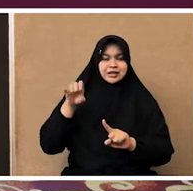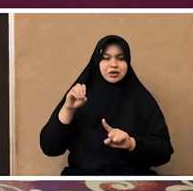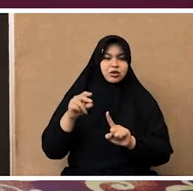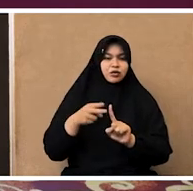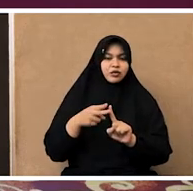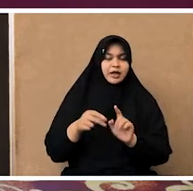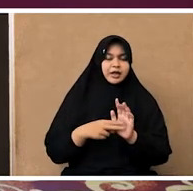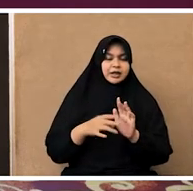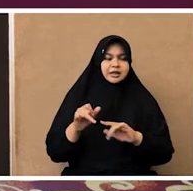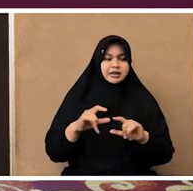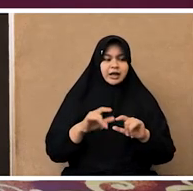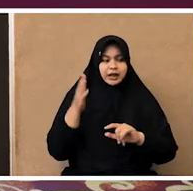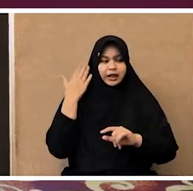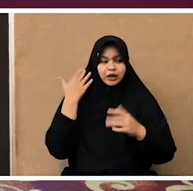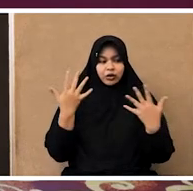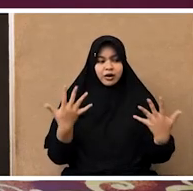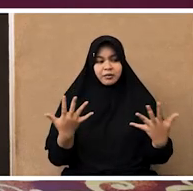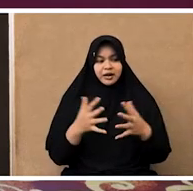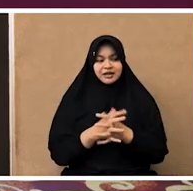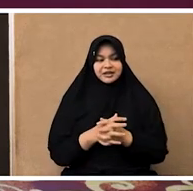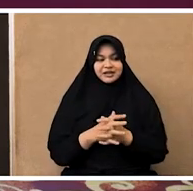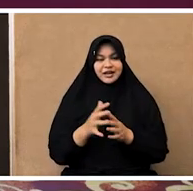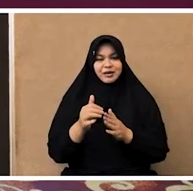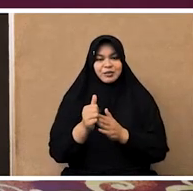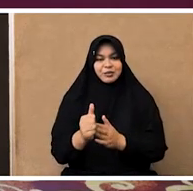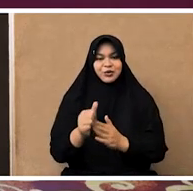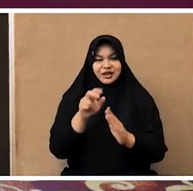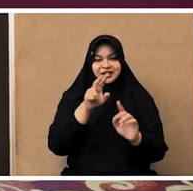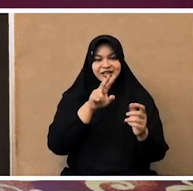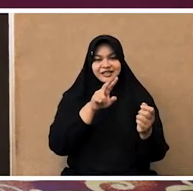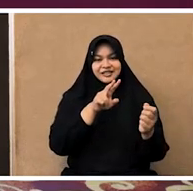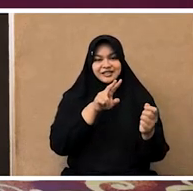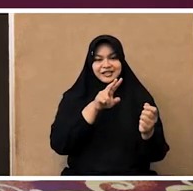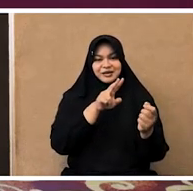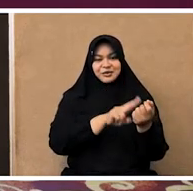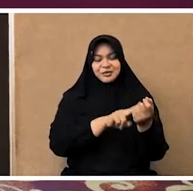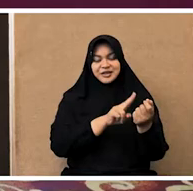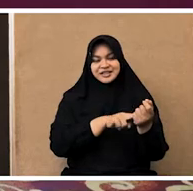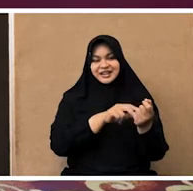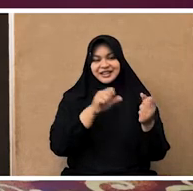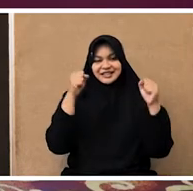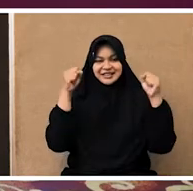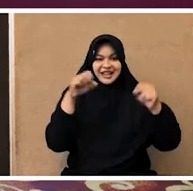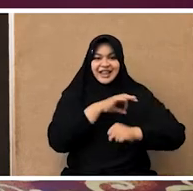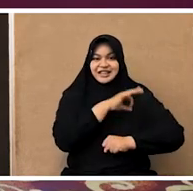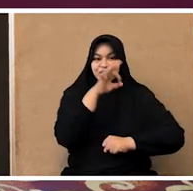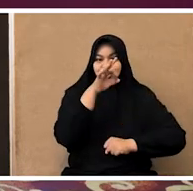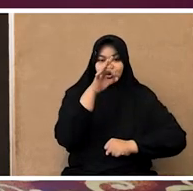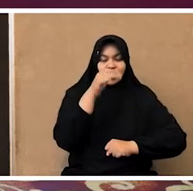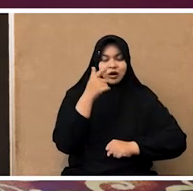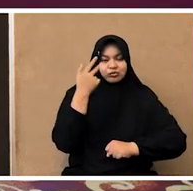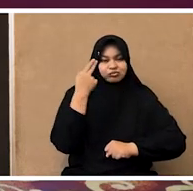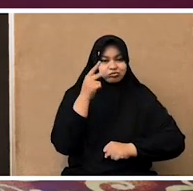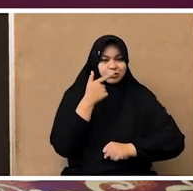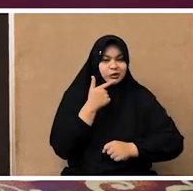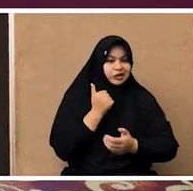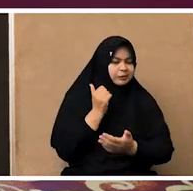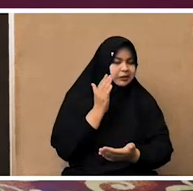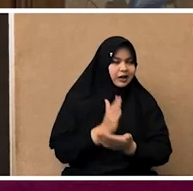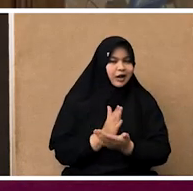yang pedoman pemeriksaan kesehatan jiwa untuk kepentingan penegak hukum jadi ini